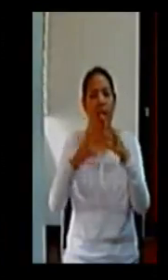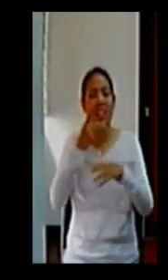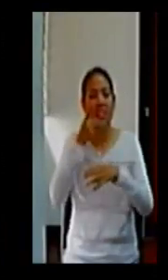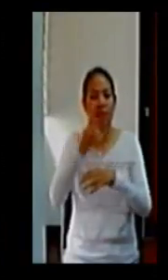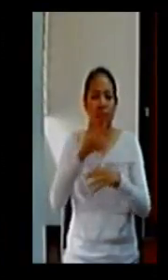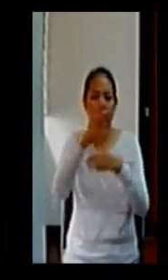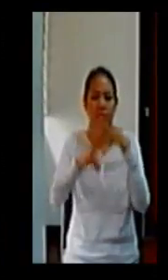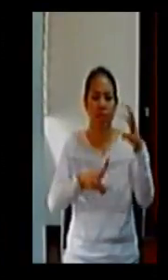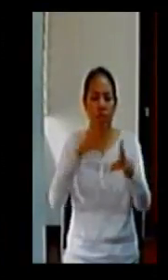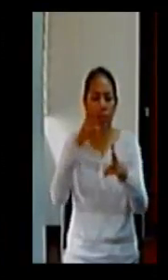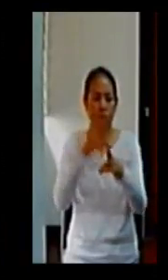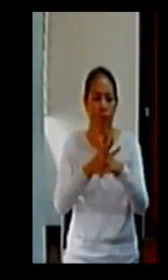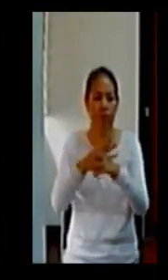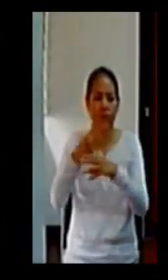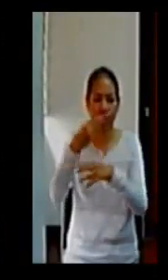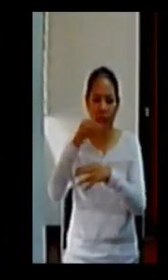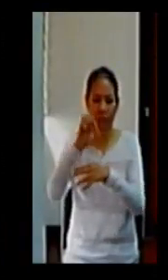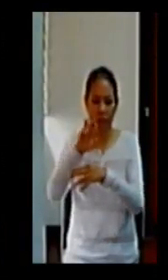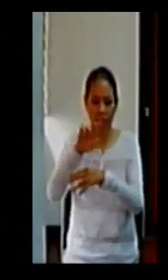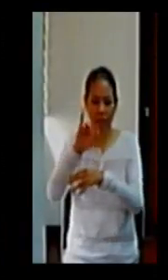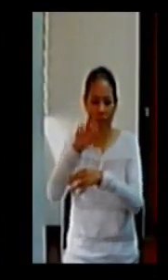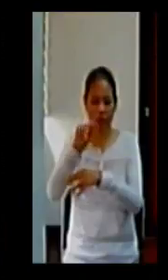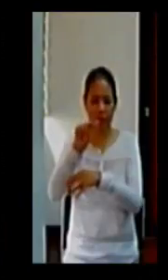the UNESCO.